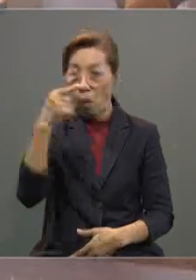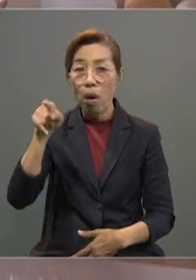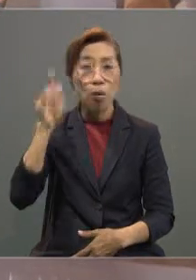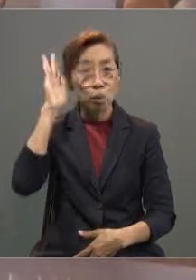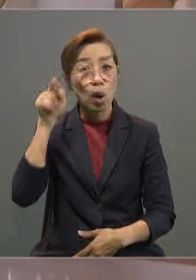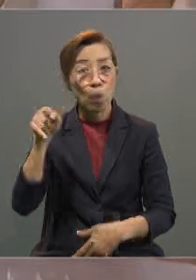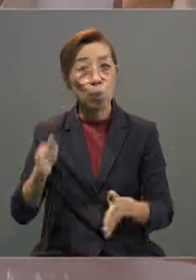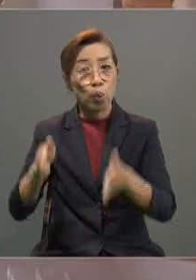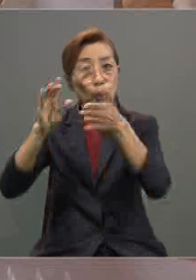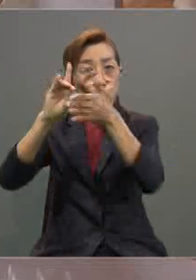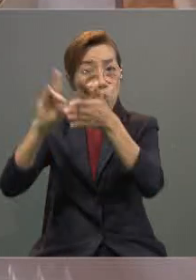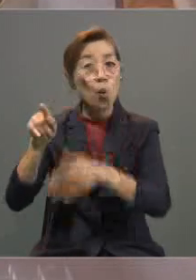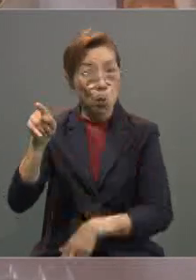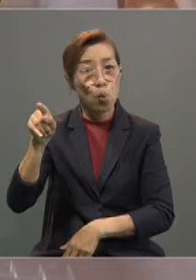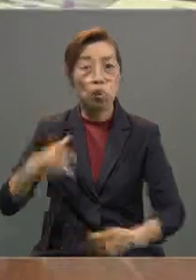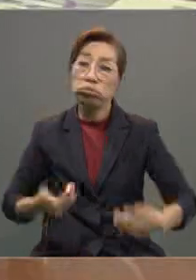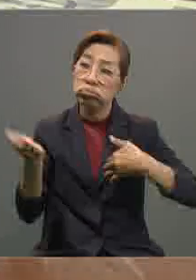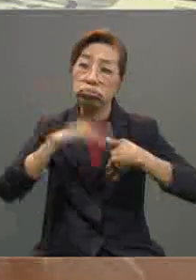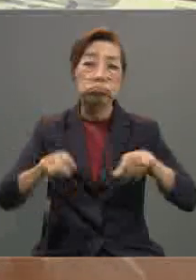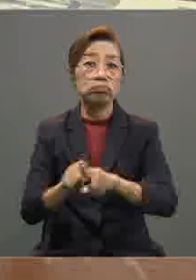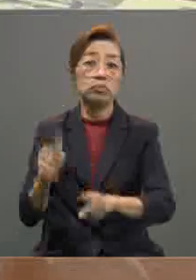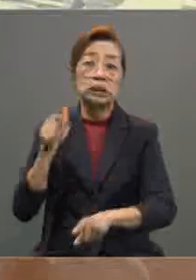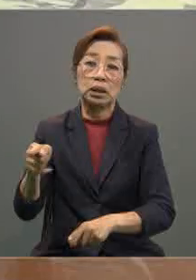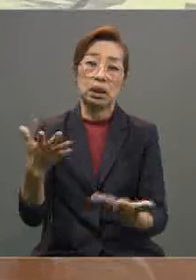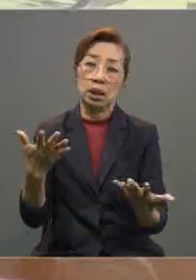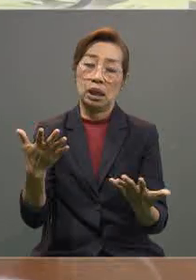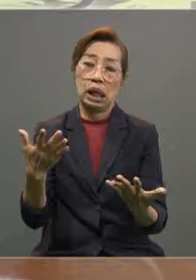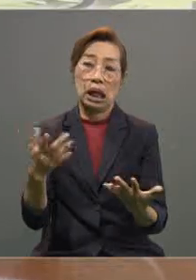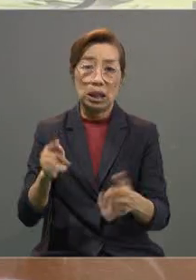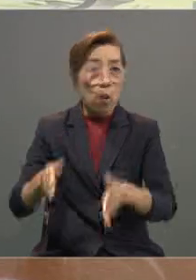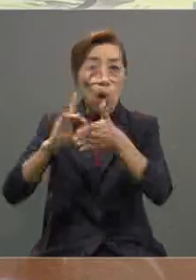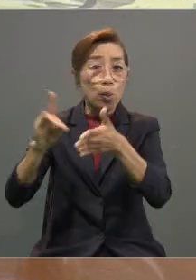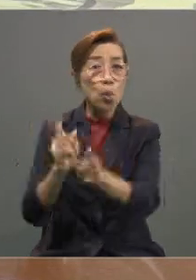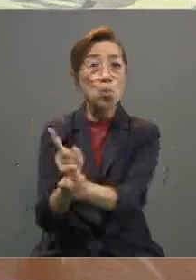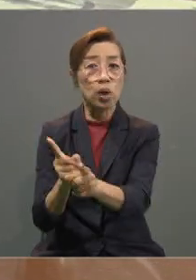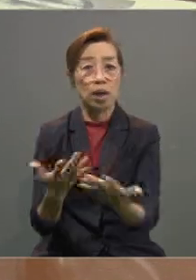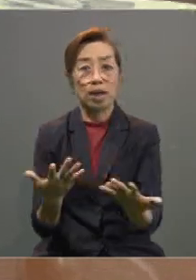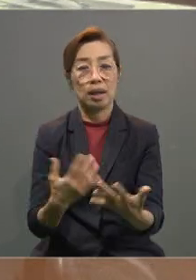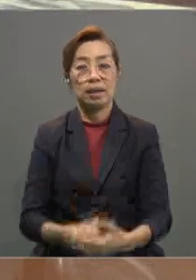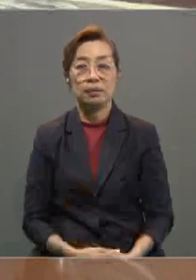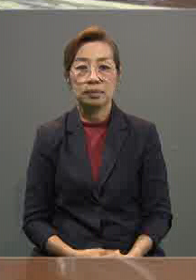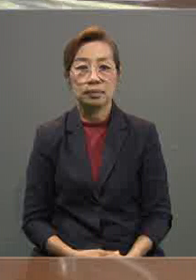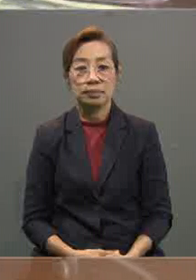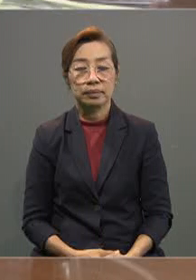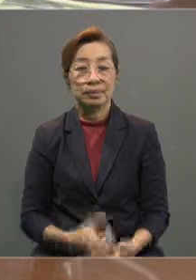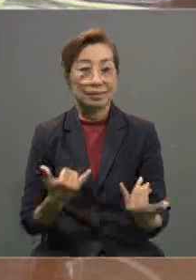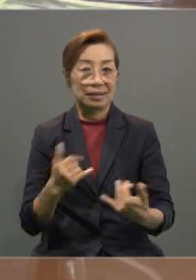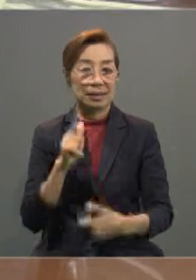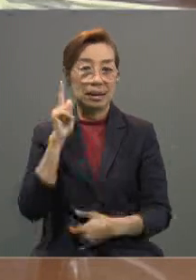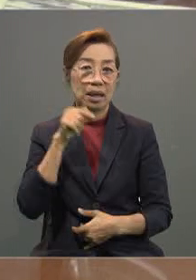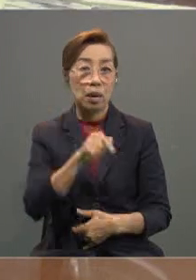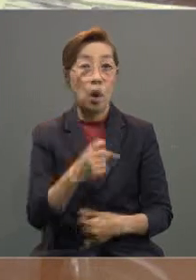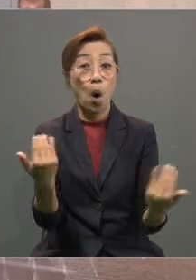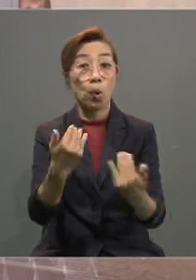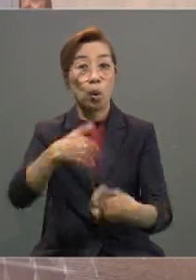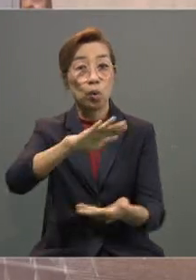เนี่ยก็ทุกวันเนี้ยใช้ชีวิตตามปกติเลยแล้วก็ยังอยู่ในคมิเนียมเดียวกันด้วยนะคะทุกวันนี้ค่ะเมื่อลูกกลับมา